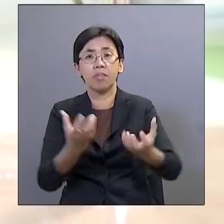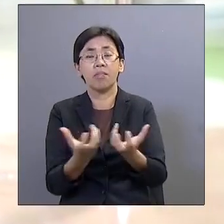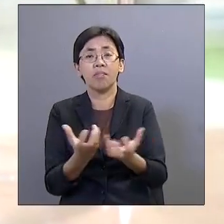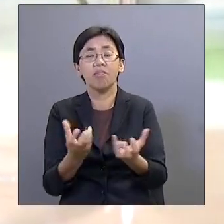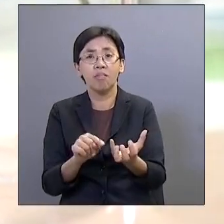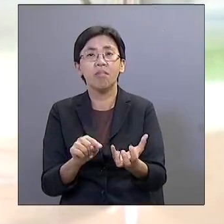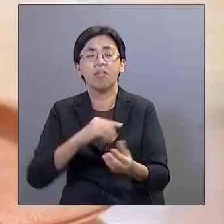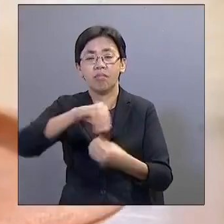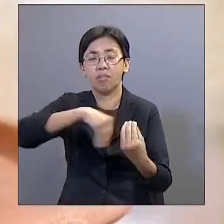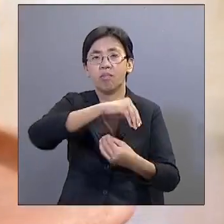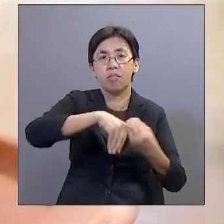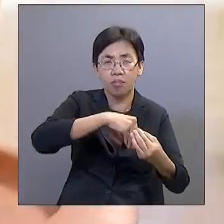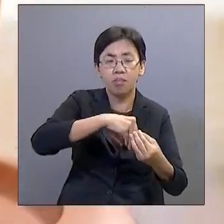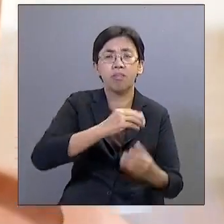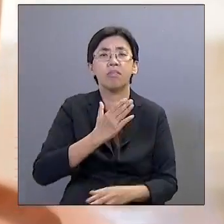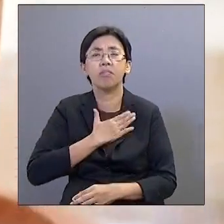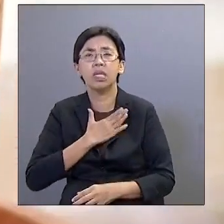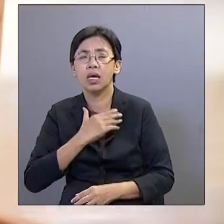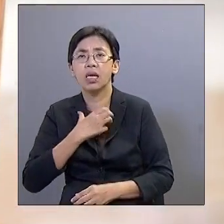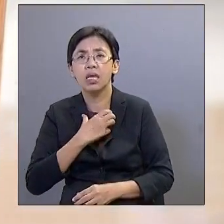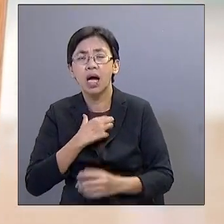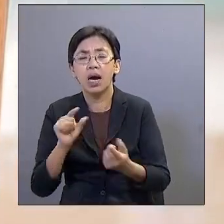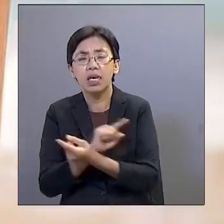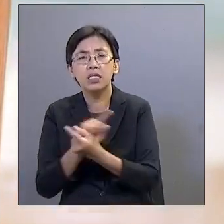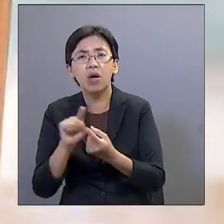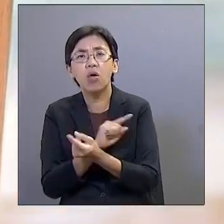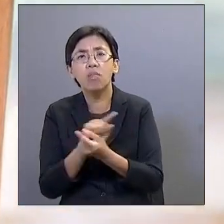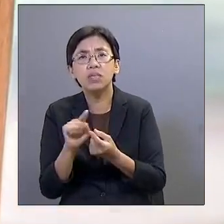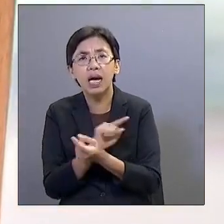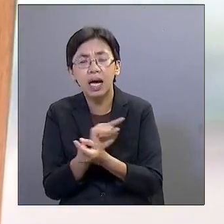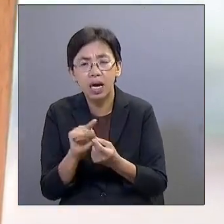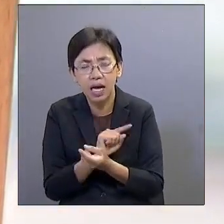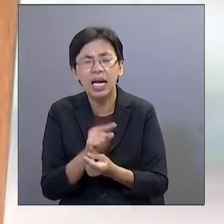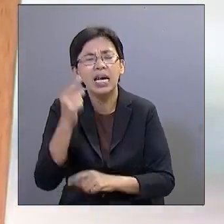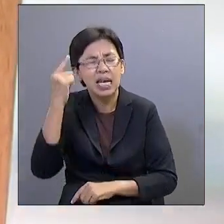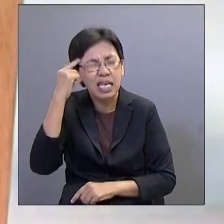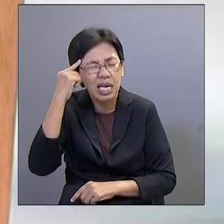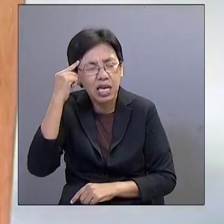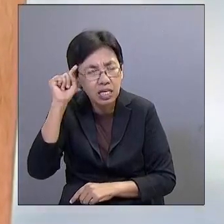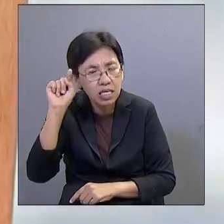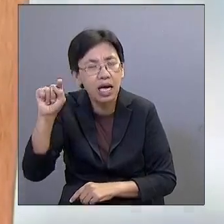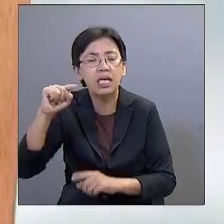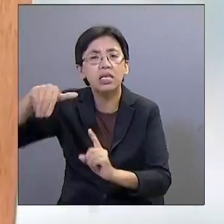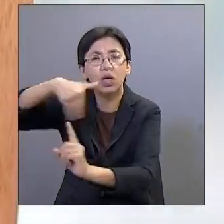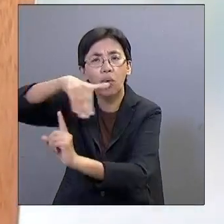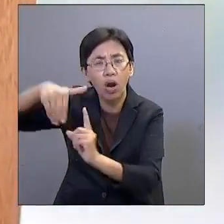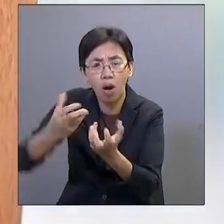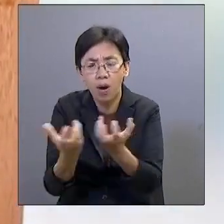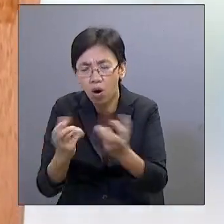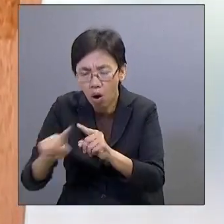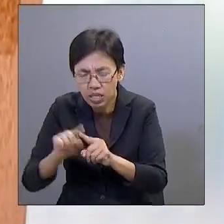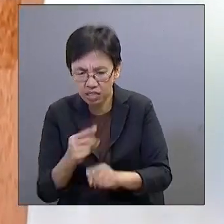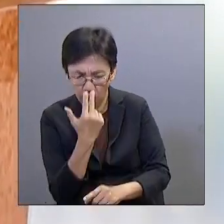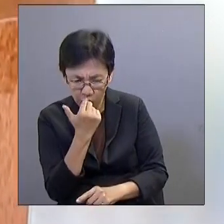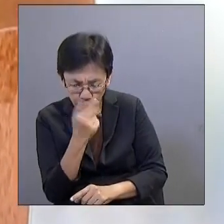รกิจแต่ในส่วนหนึ่งที่เรามองคือเราอยากให้เห็นสังคมที่เริ่มตระหนักถึงสิ่งแวดล้อมเริ่มใช้สินค้าพวกนี้มากขึ้นห